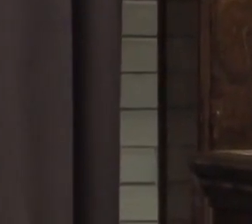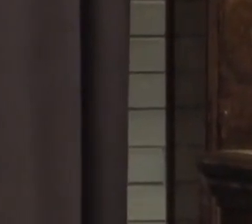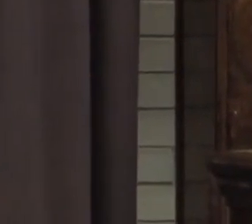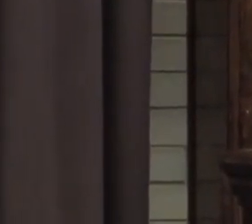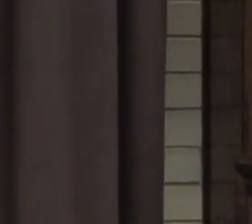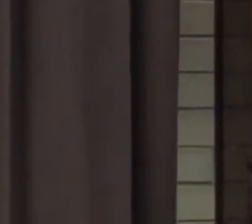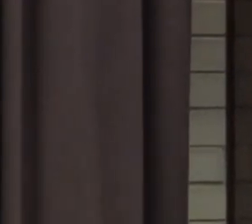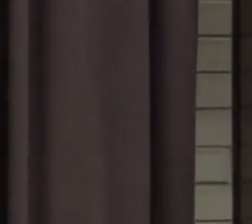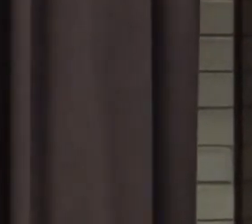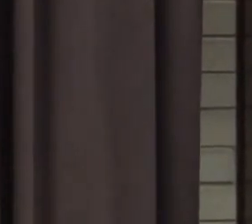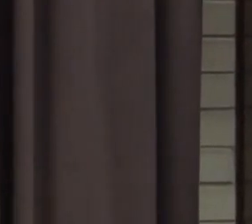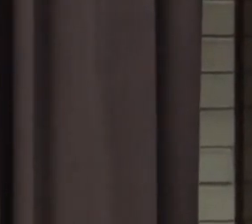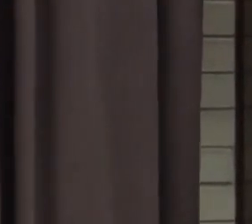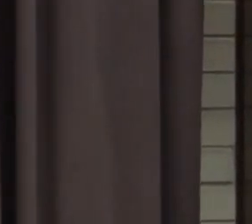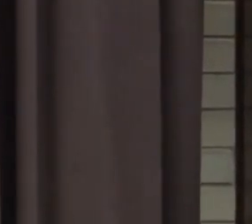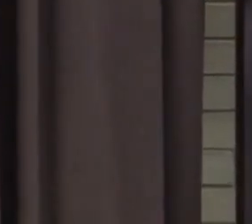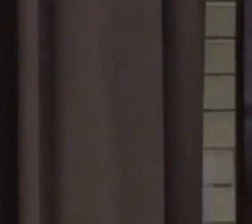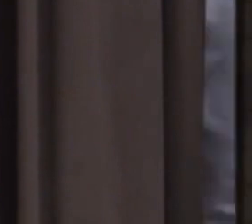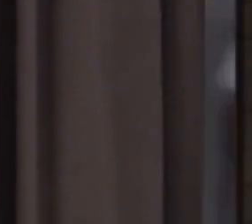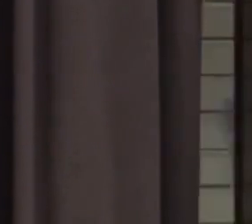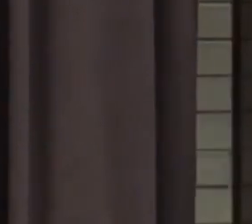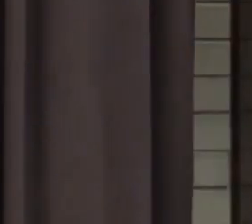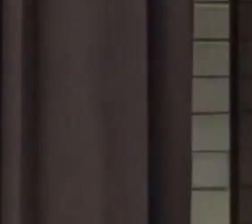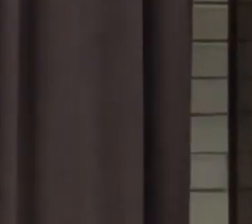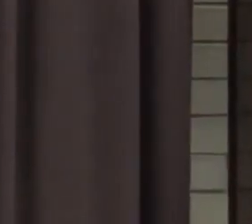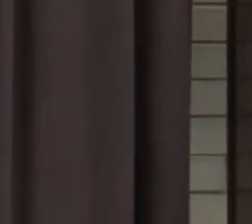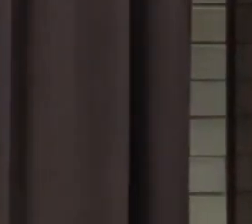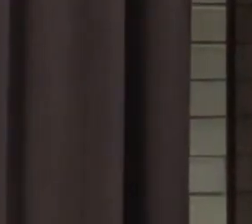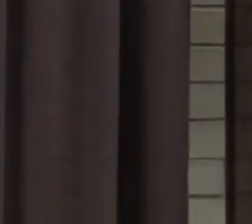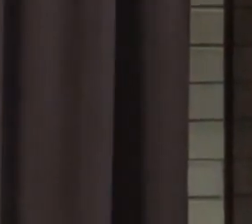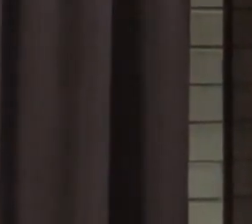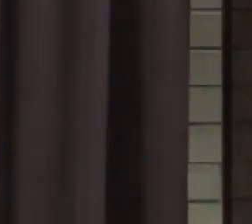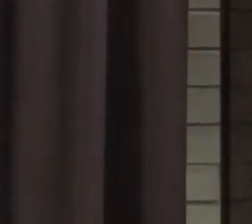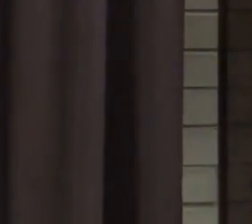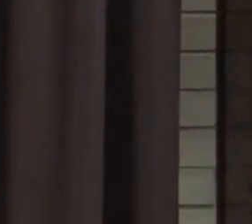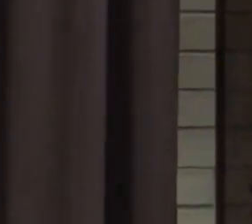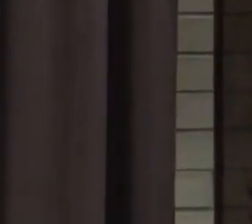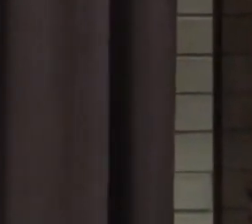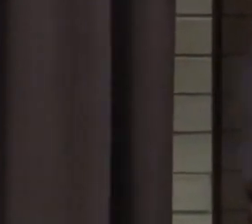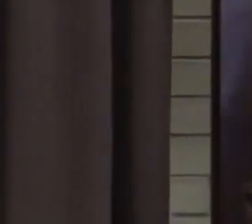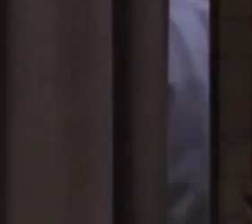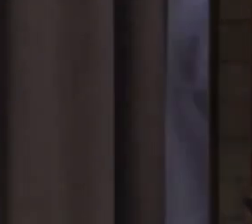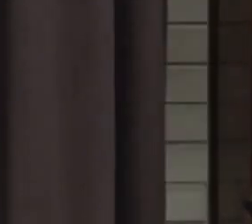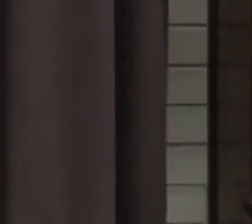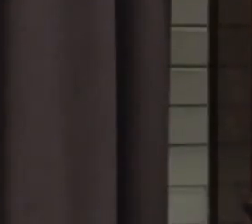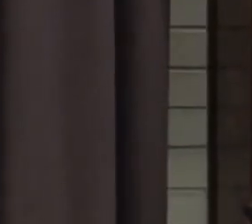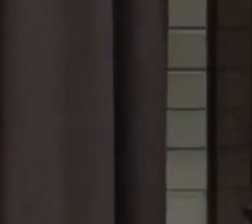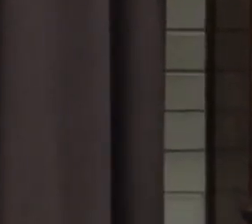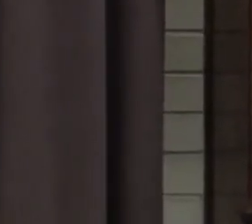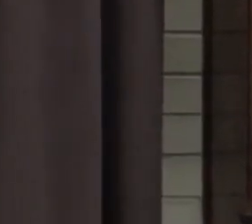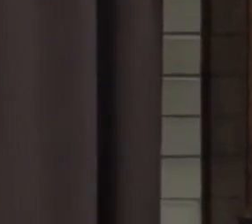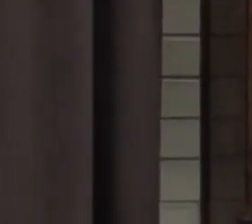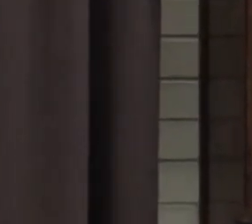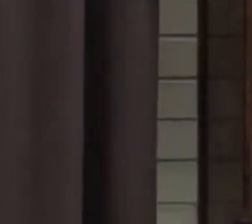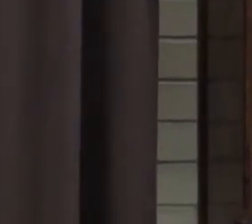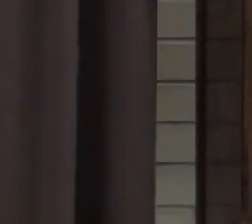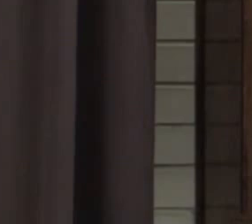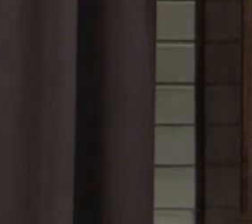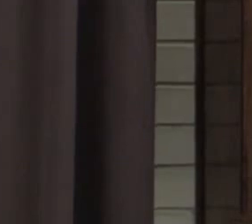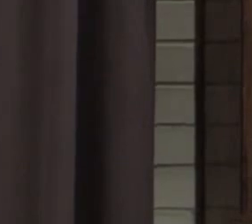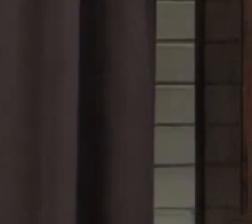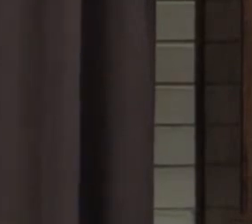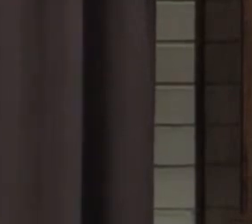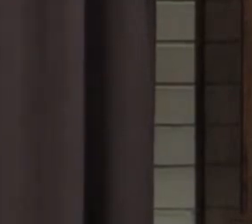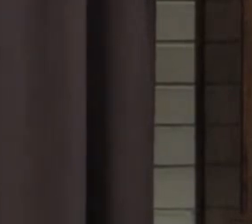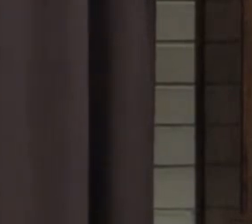من خلقه وحبيبه، قد بلغ الرسالة وأدى الأمانة ونصح الأمة وكشف الغمة وجاهد